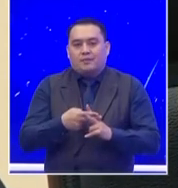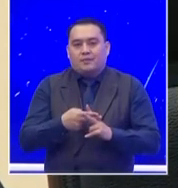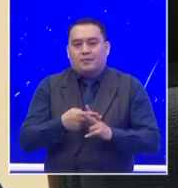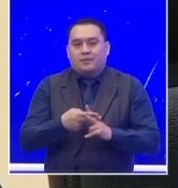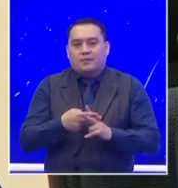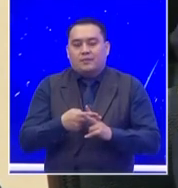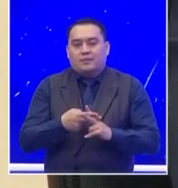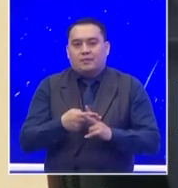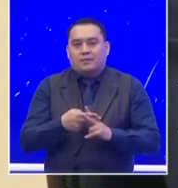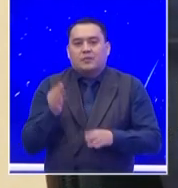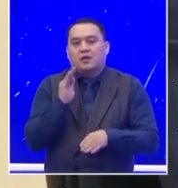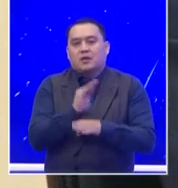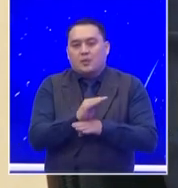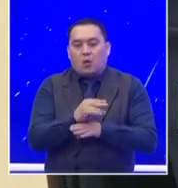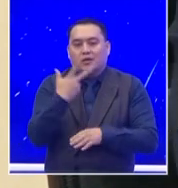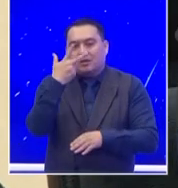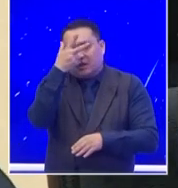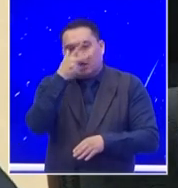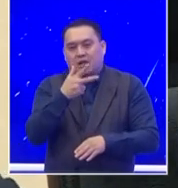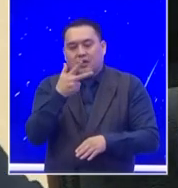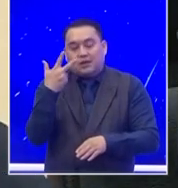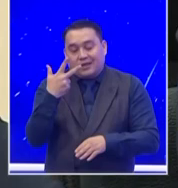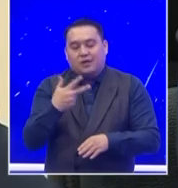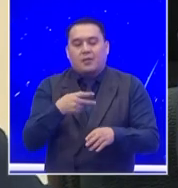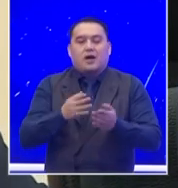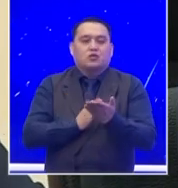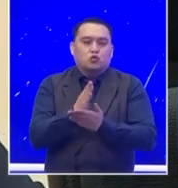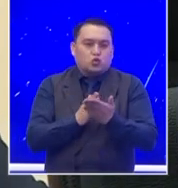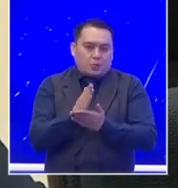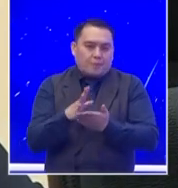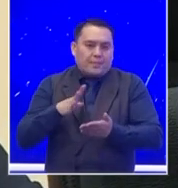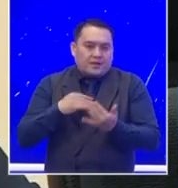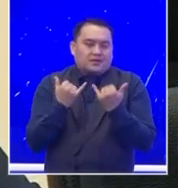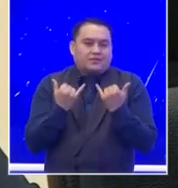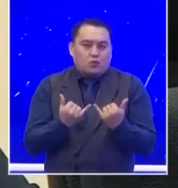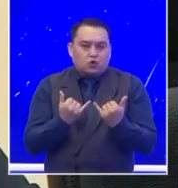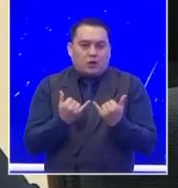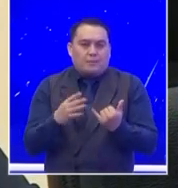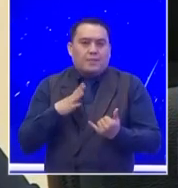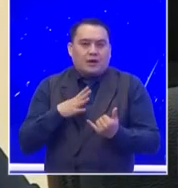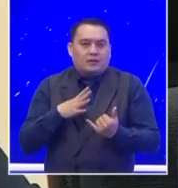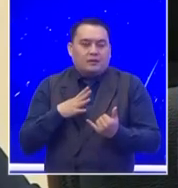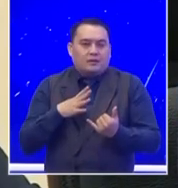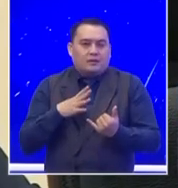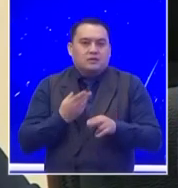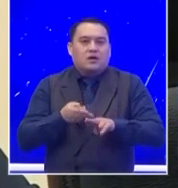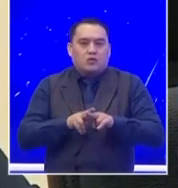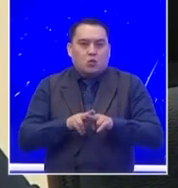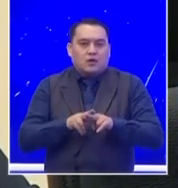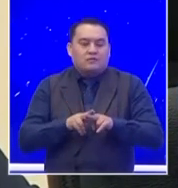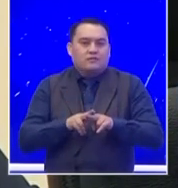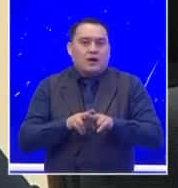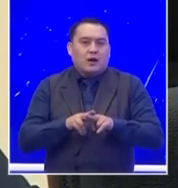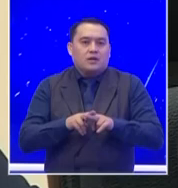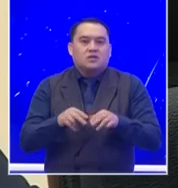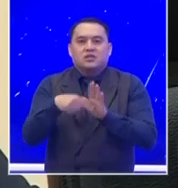закреплена за этими тремя службами, кроме оперативно-следственных. И на сегодняшний день из того некомплекта штатной численности, которая у нас